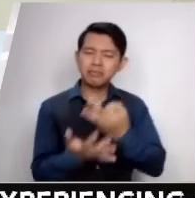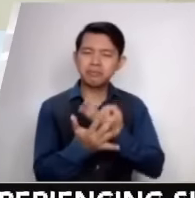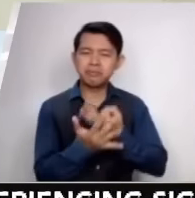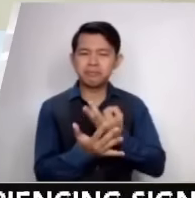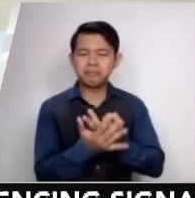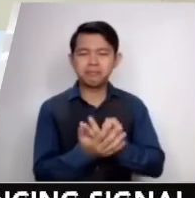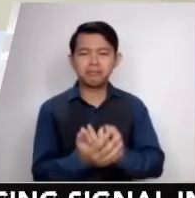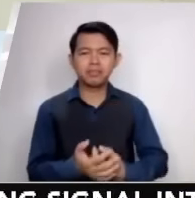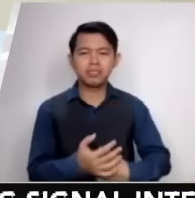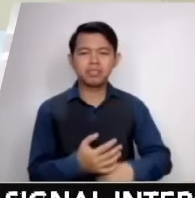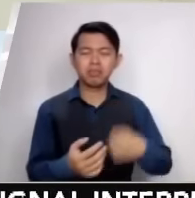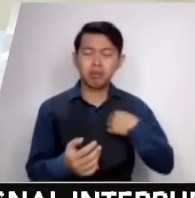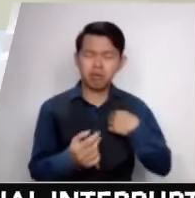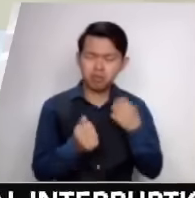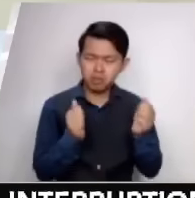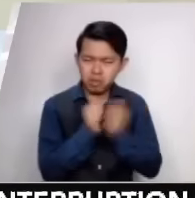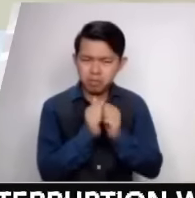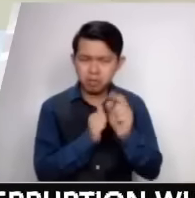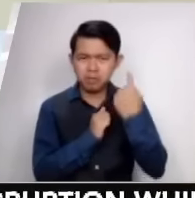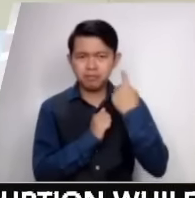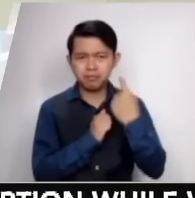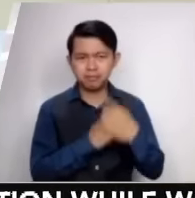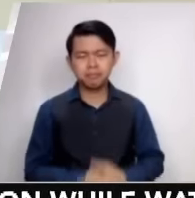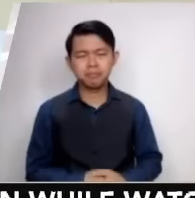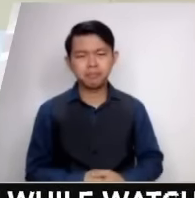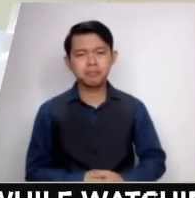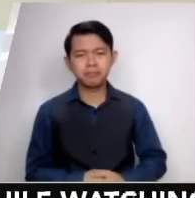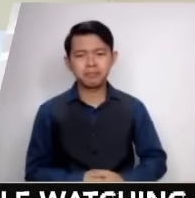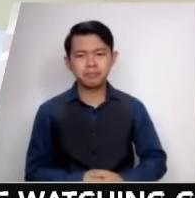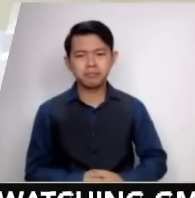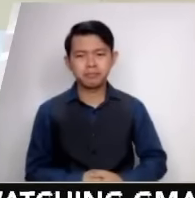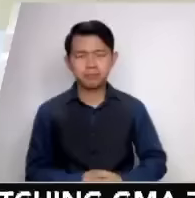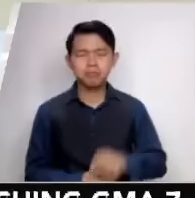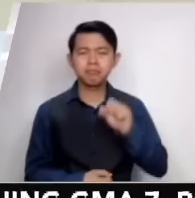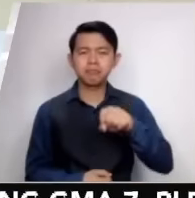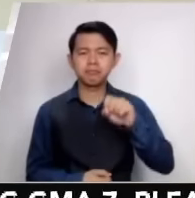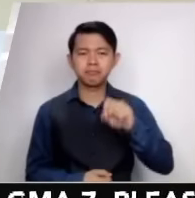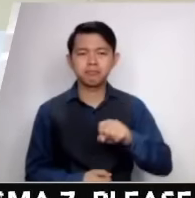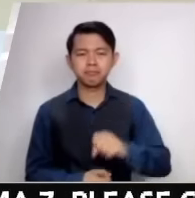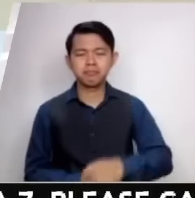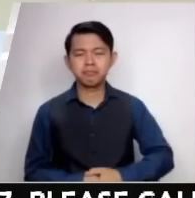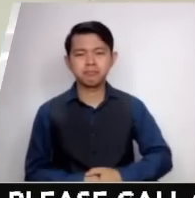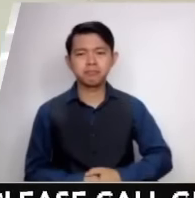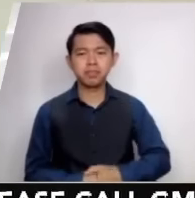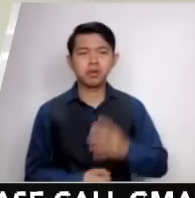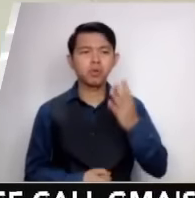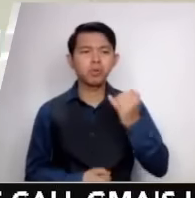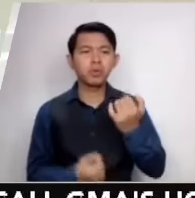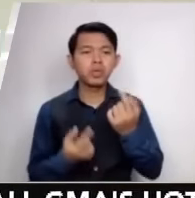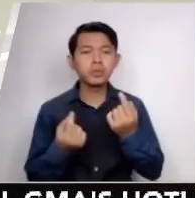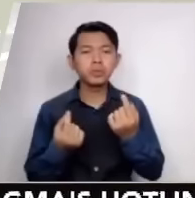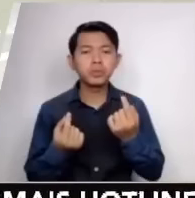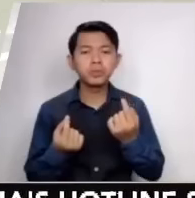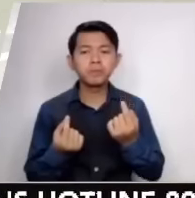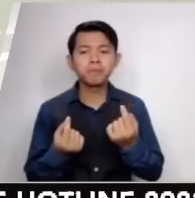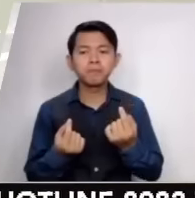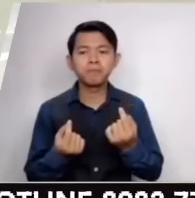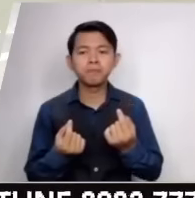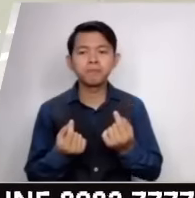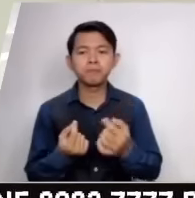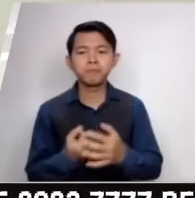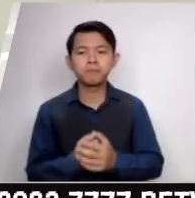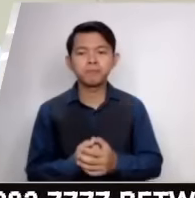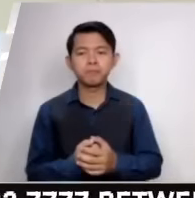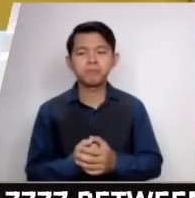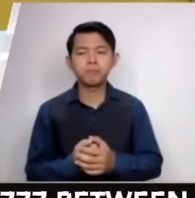eh. Pero nang hold up kayo? Opo. Ba't nyo nagawa yun? Birthday niya daw po. Wala daw po kasi